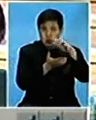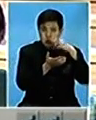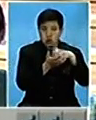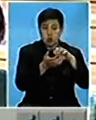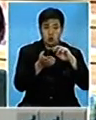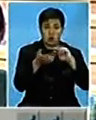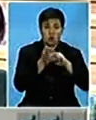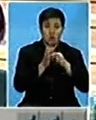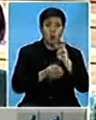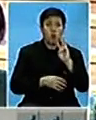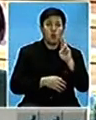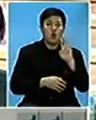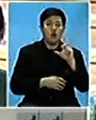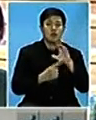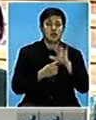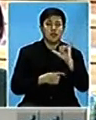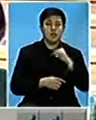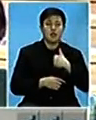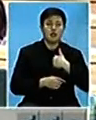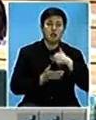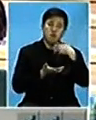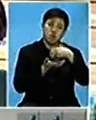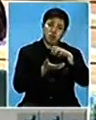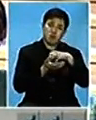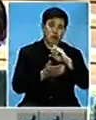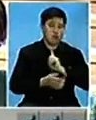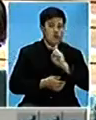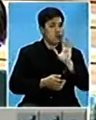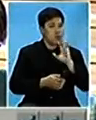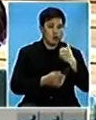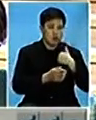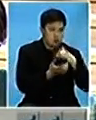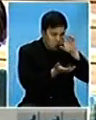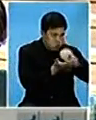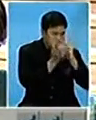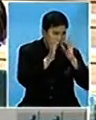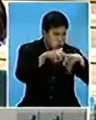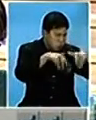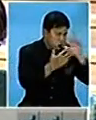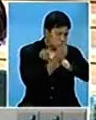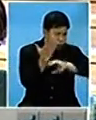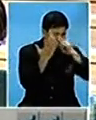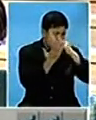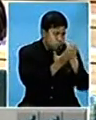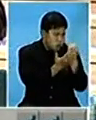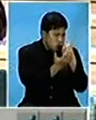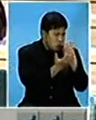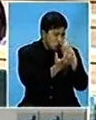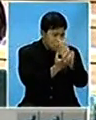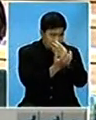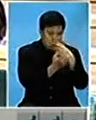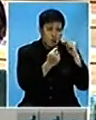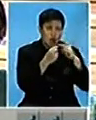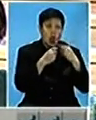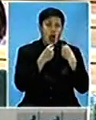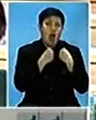วรชัยเหมะเป็นคนพูดครับแต่ผมสะท้อนมาจากพี่น้องประชาชนทั้งประเทศสะท้อนให้ศาลรั